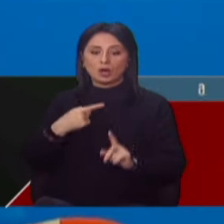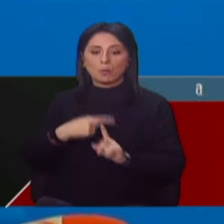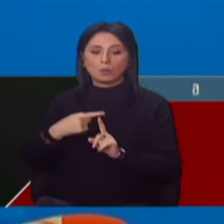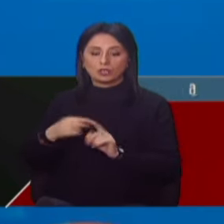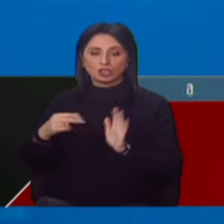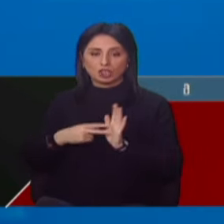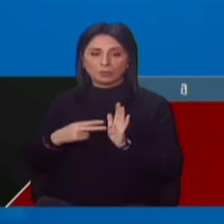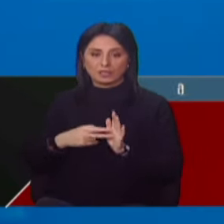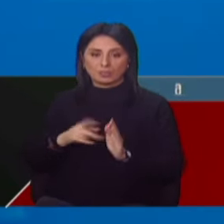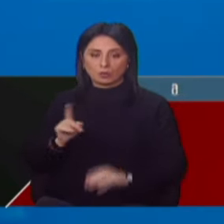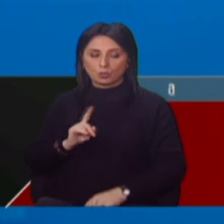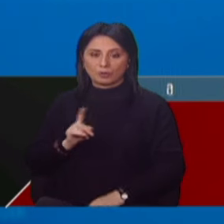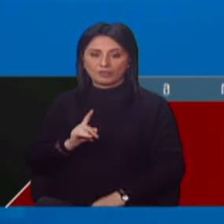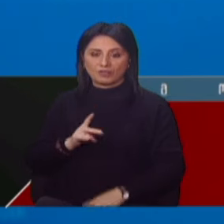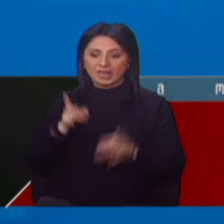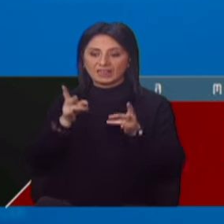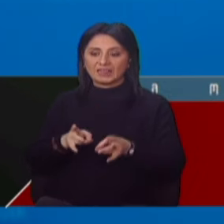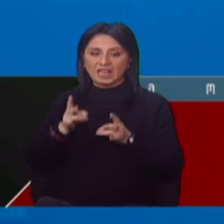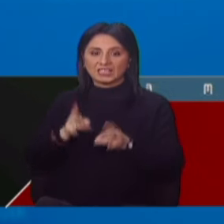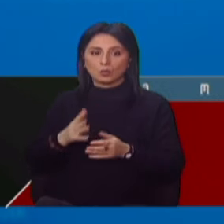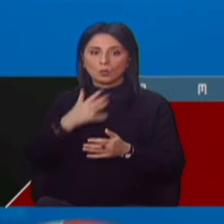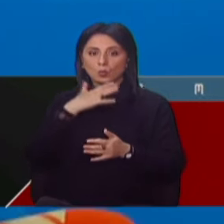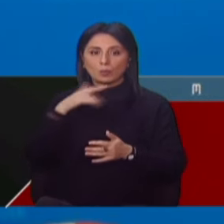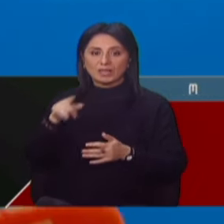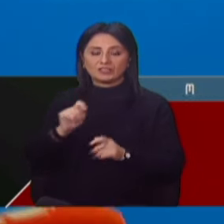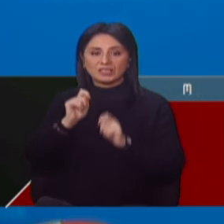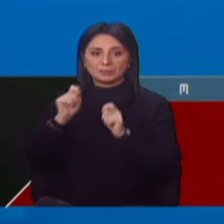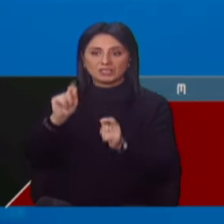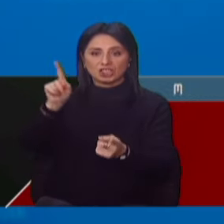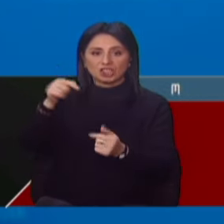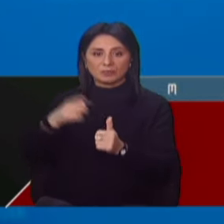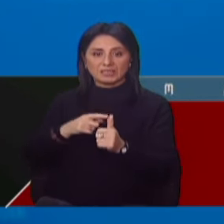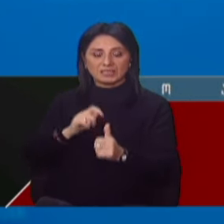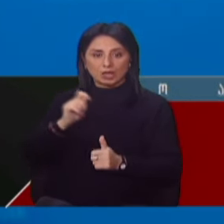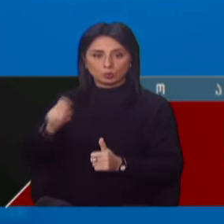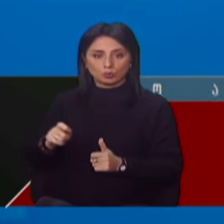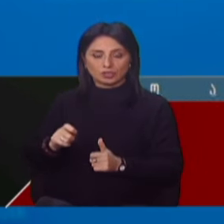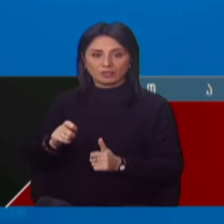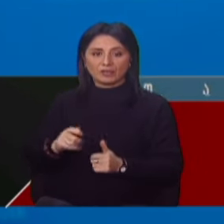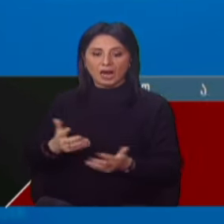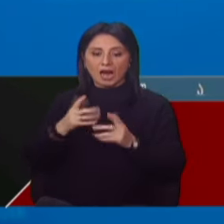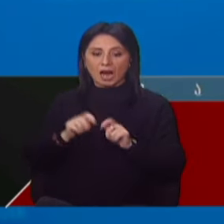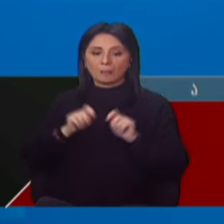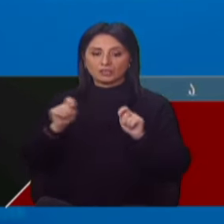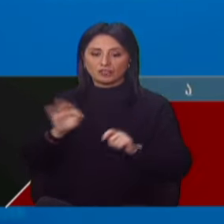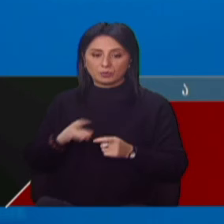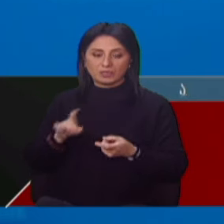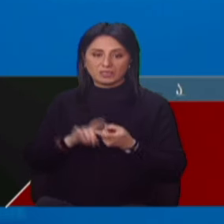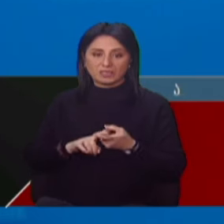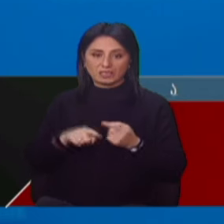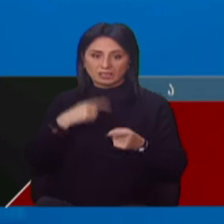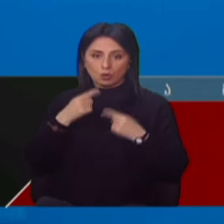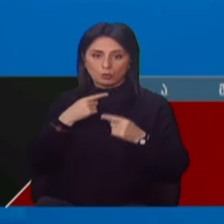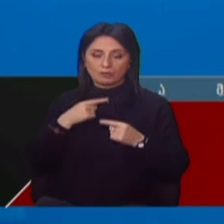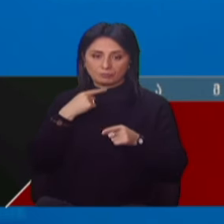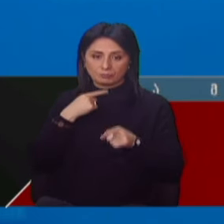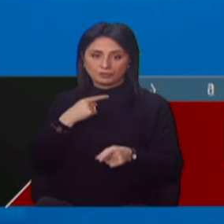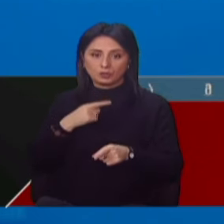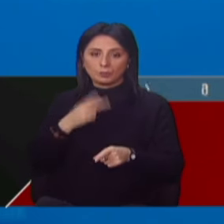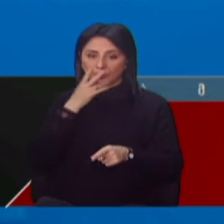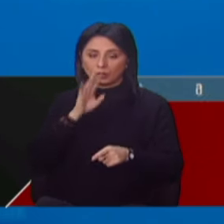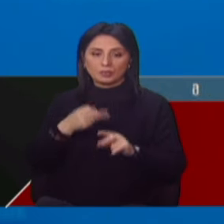არის შეფასებული, რომ დაზარალებულობის უმეტესობას მიენიჭა შესაბამისი სტატუსი და გამჭვირვალობაზე არის, ასე ვთქვათ, ყურადღება გამახვილებული,